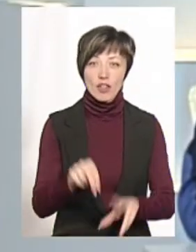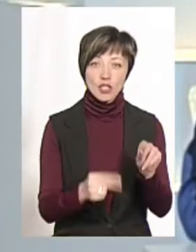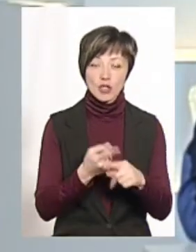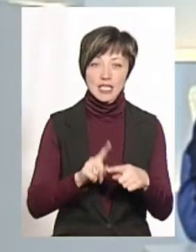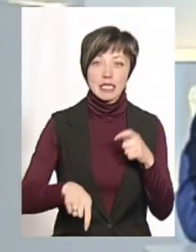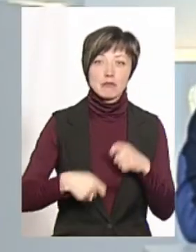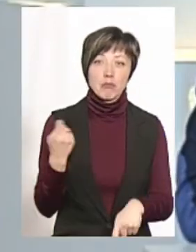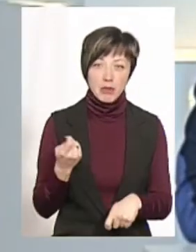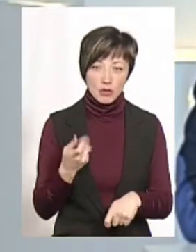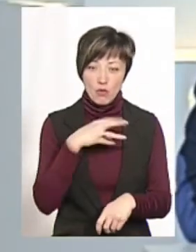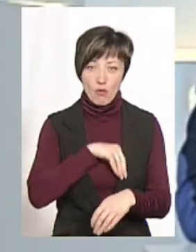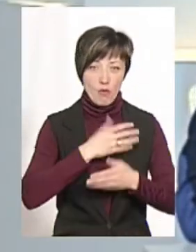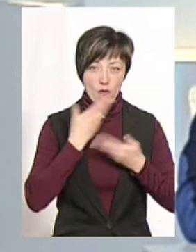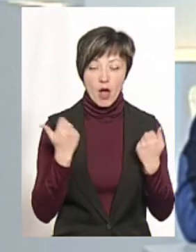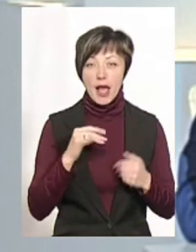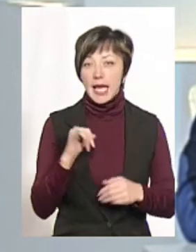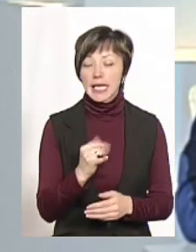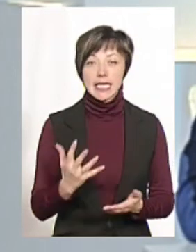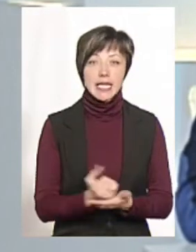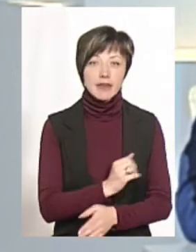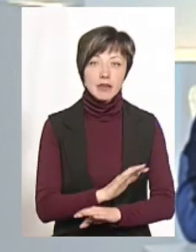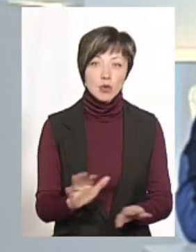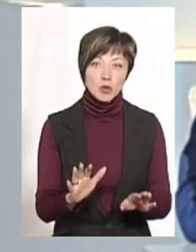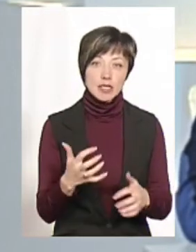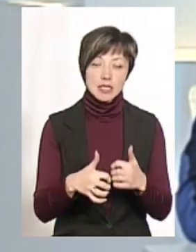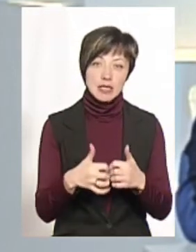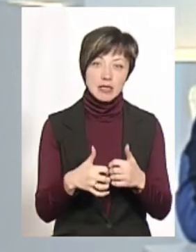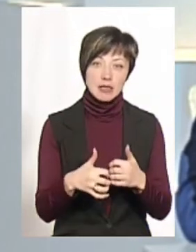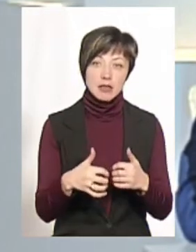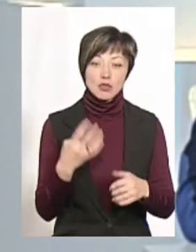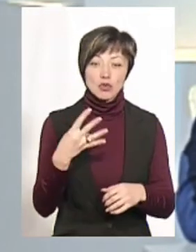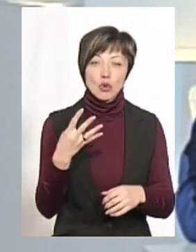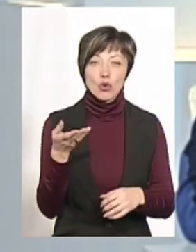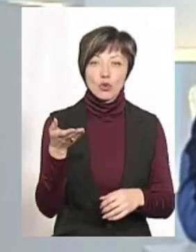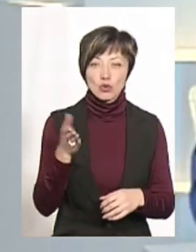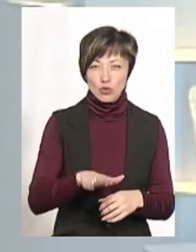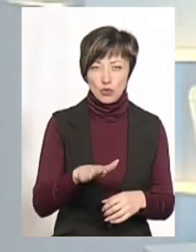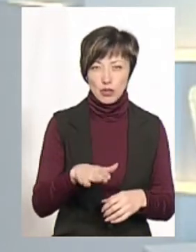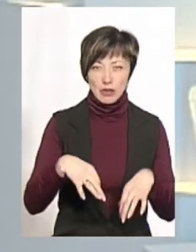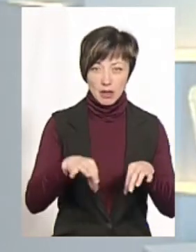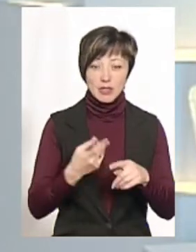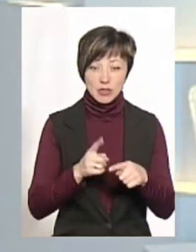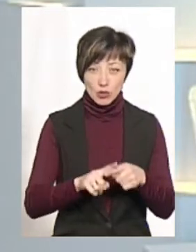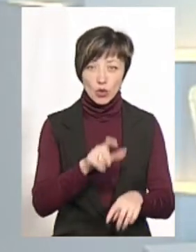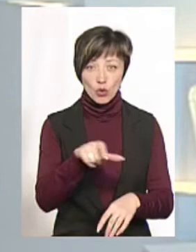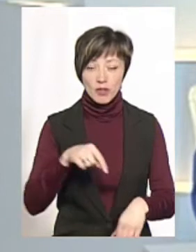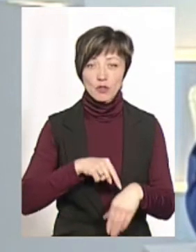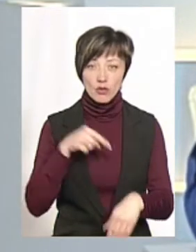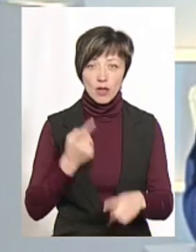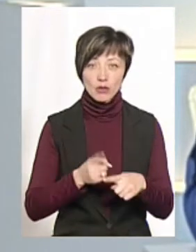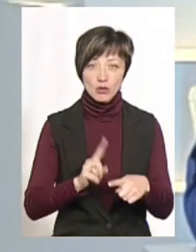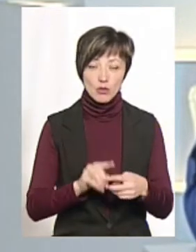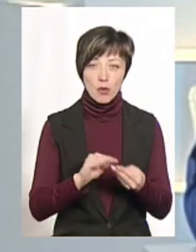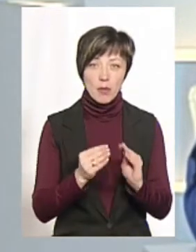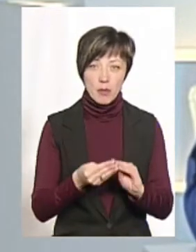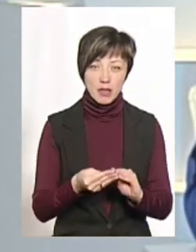вважають, що це збитково. Ну і не виходить середнього габариту десь приблизно 40 одиниць транспорту. От через цю кількість і люди відчувають ту